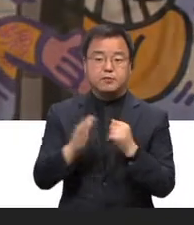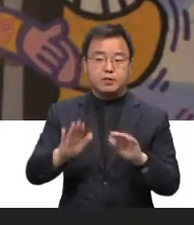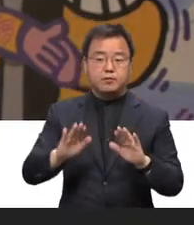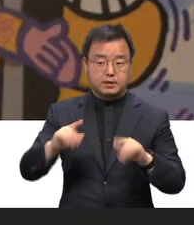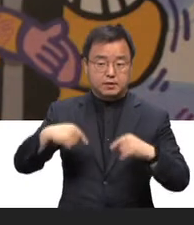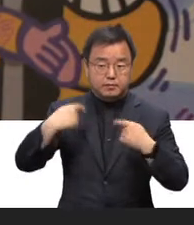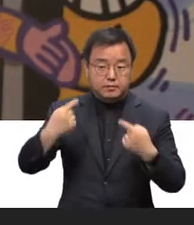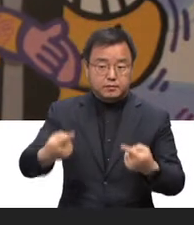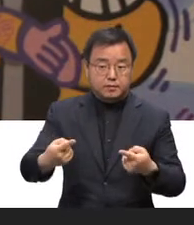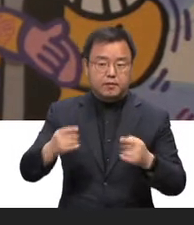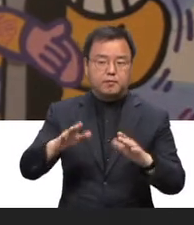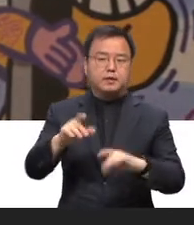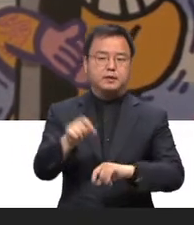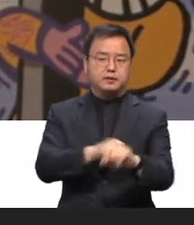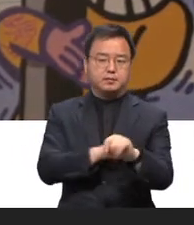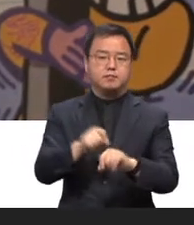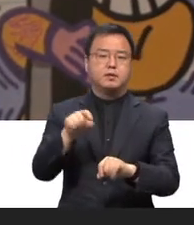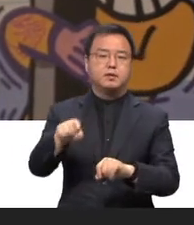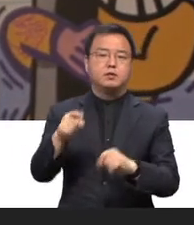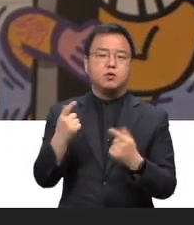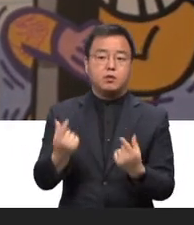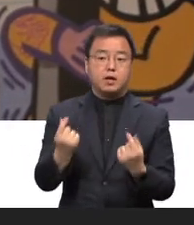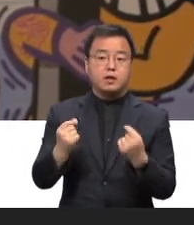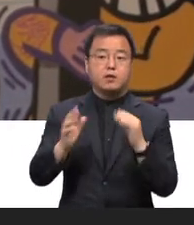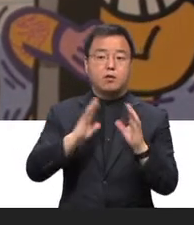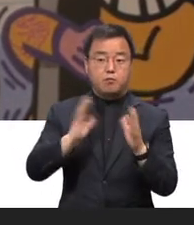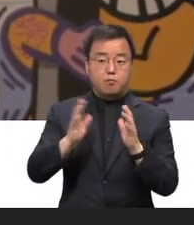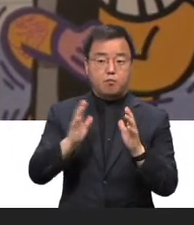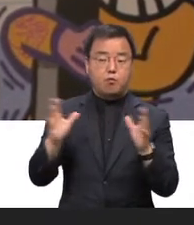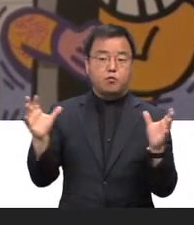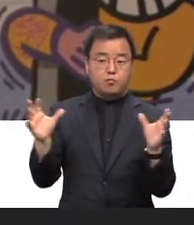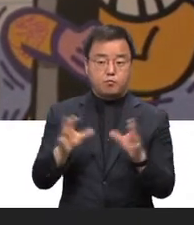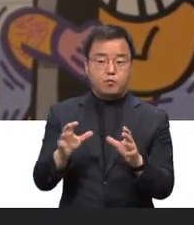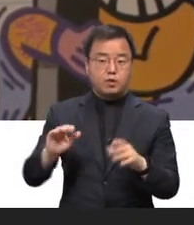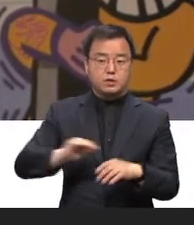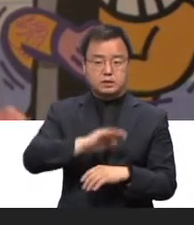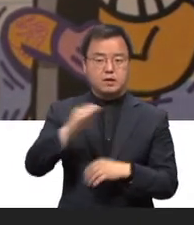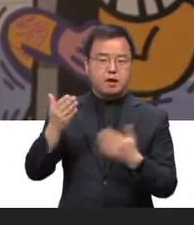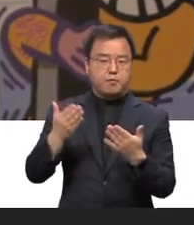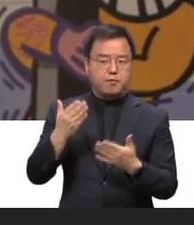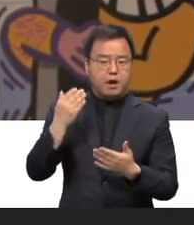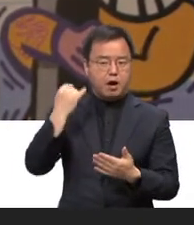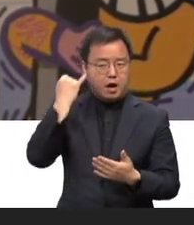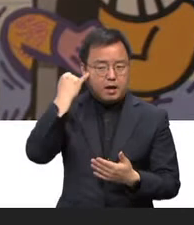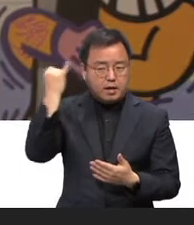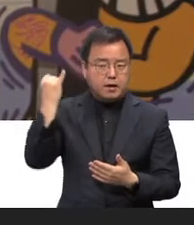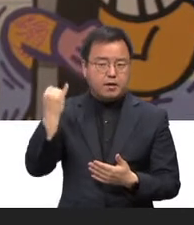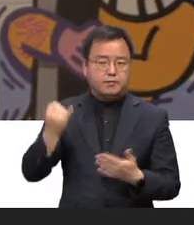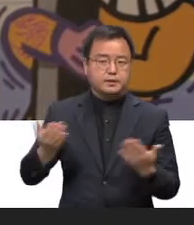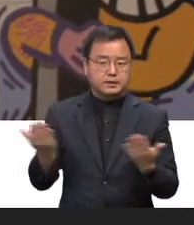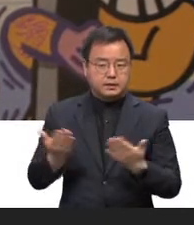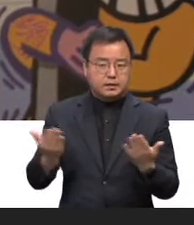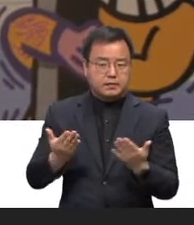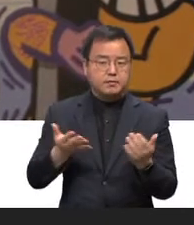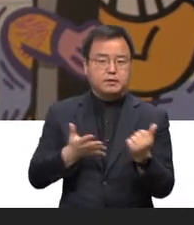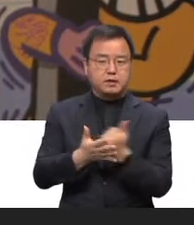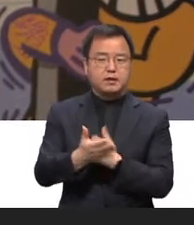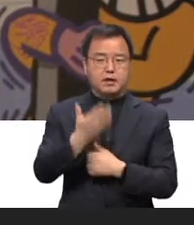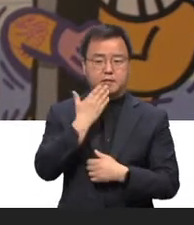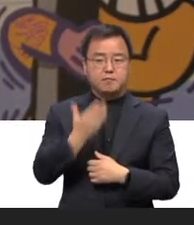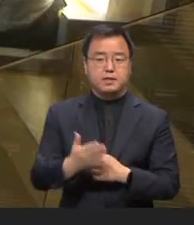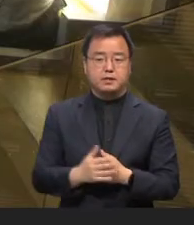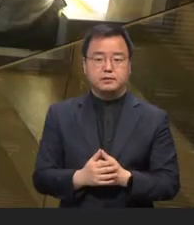됐는데 특히나 뭐 이런 포럼으로서 이제 저희가 받을 수 있는 영감이라든가 작업에 있어서 많은 영향을 끼치기도